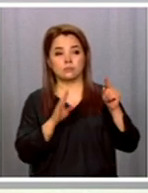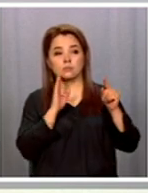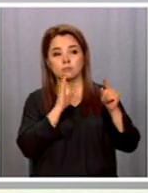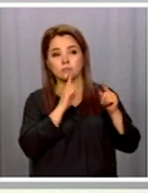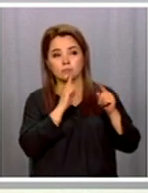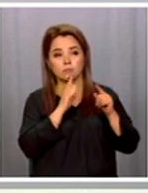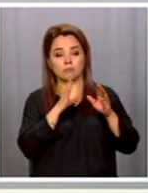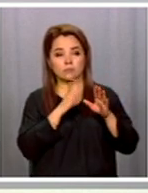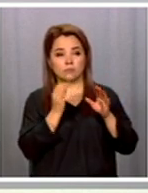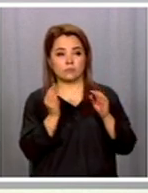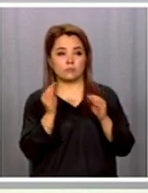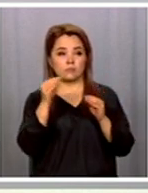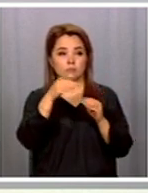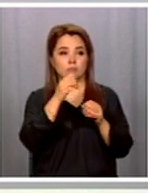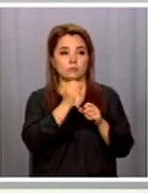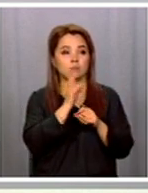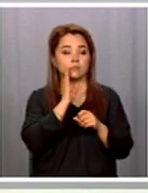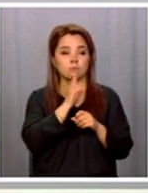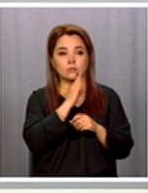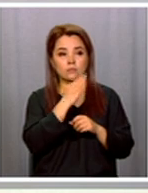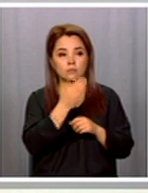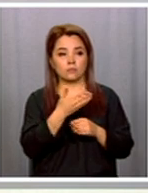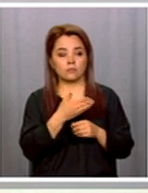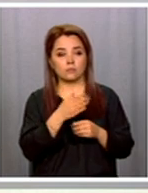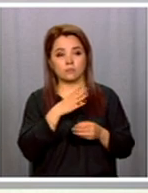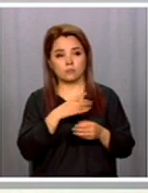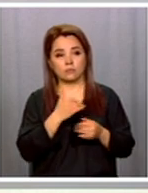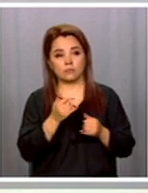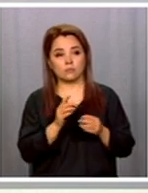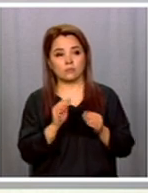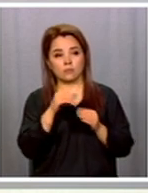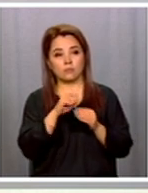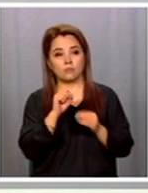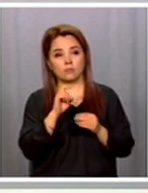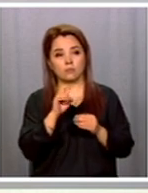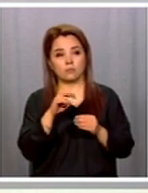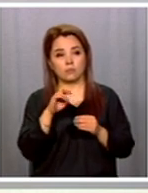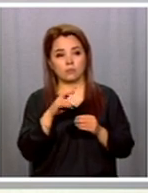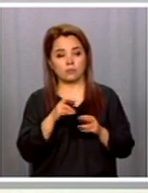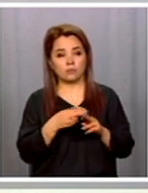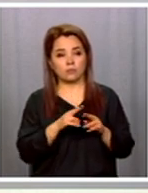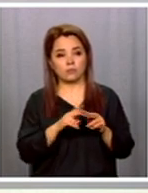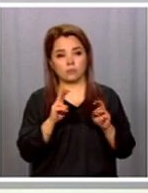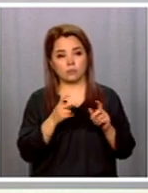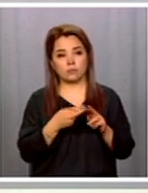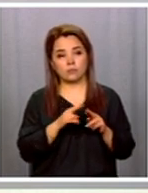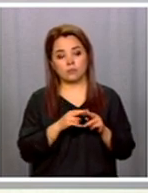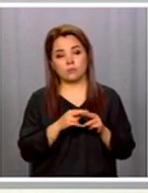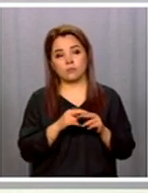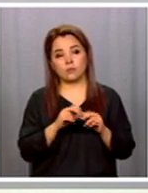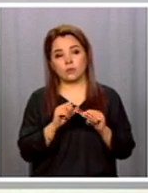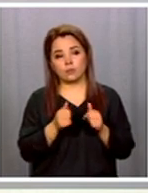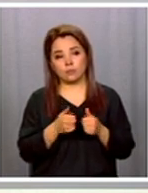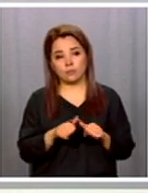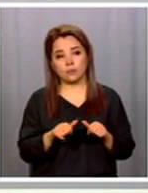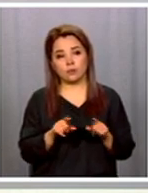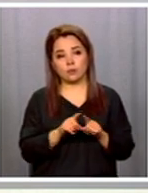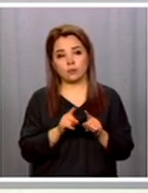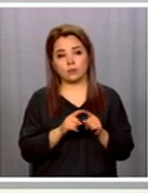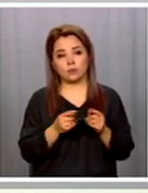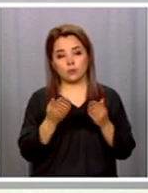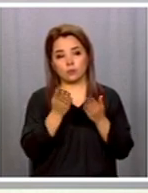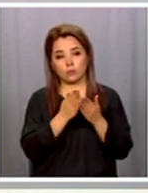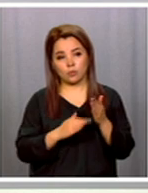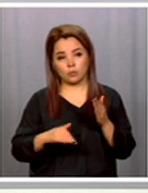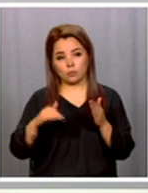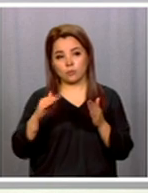мүшесі орналасқан. Аналық жыныс мүшесін архегоний деп атайды. Архегонийдің пішіні колба тәрізді болып келеді,